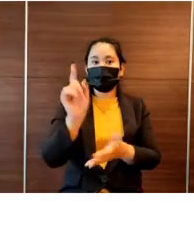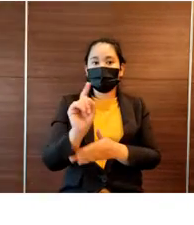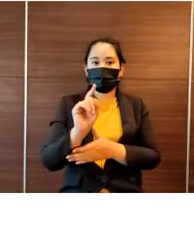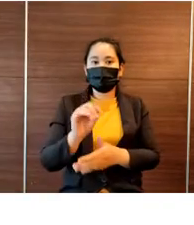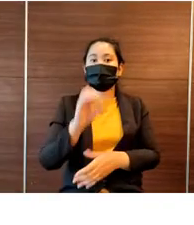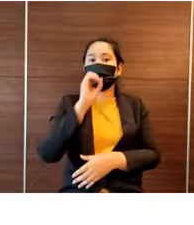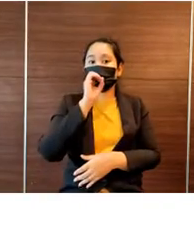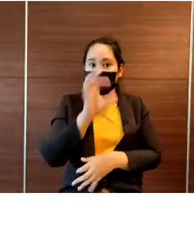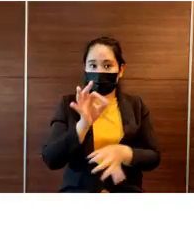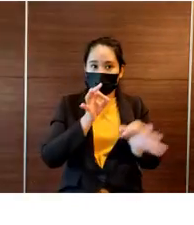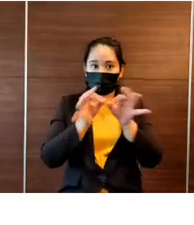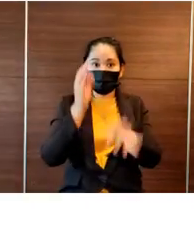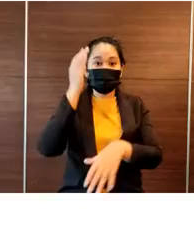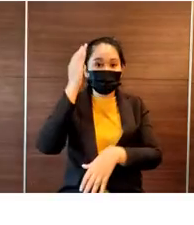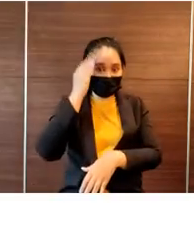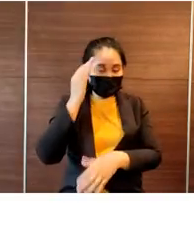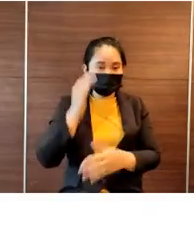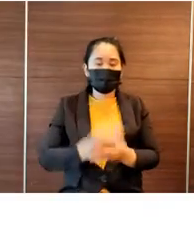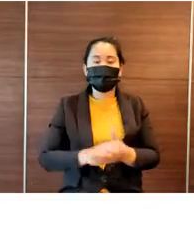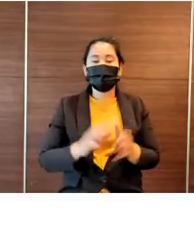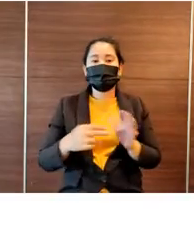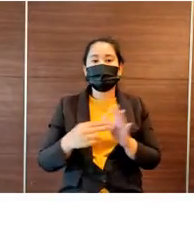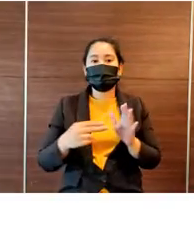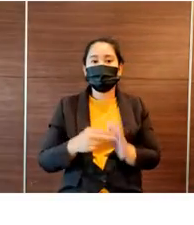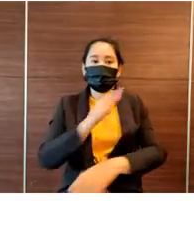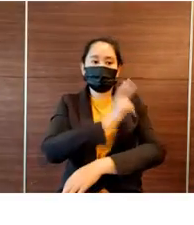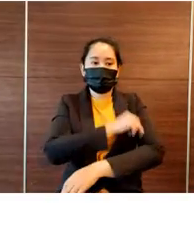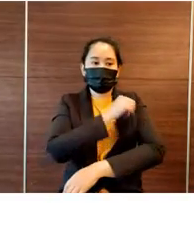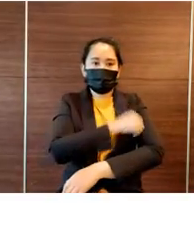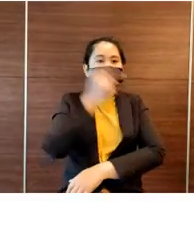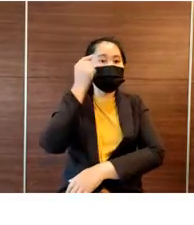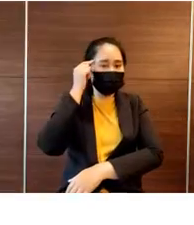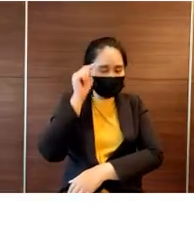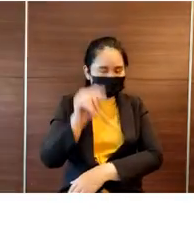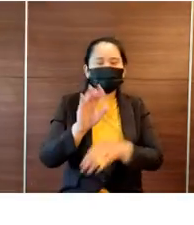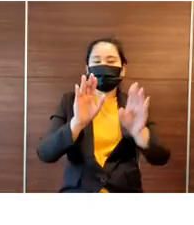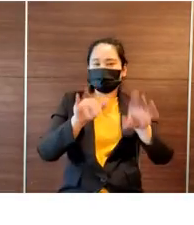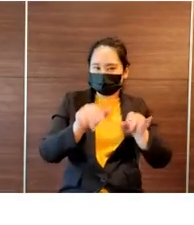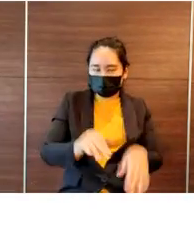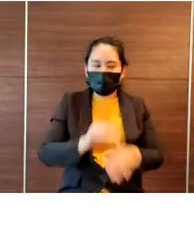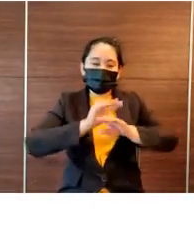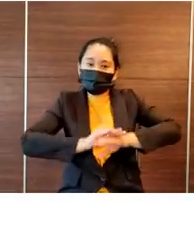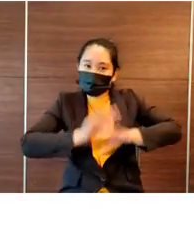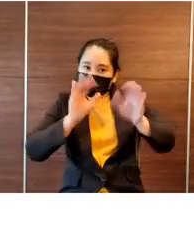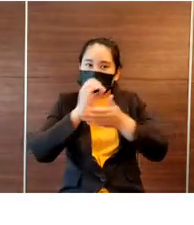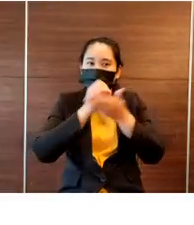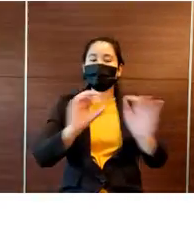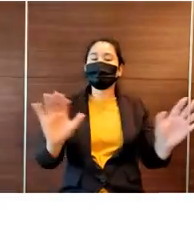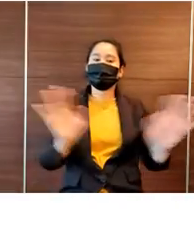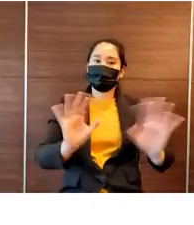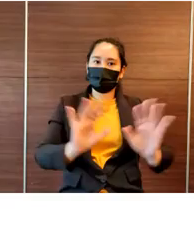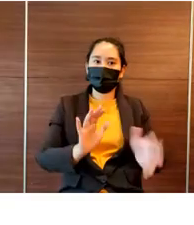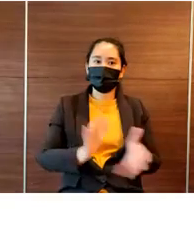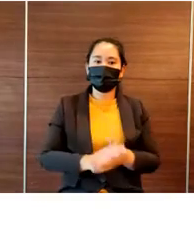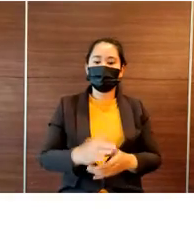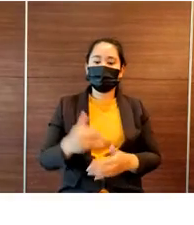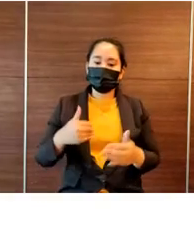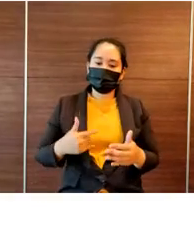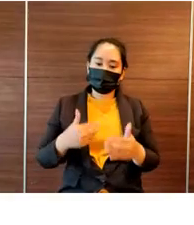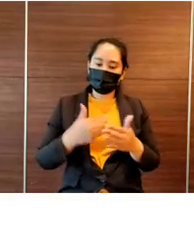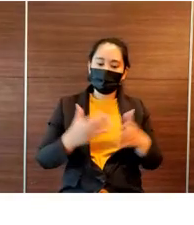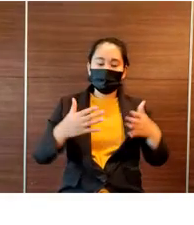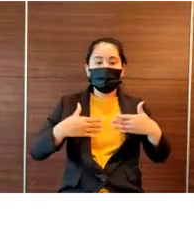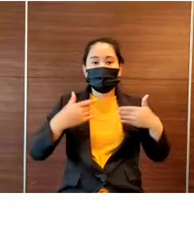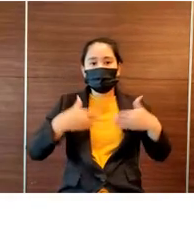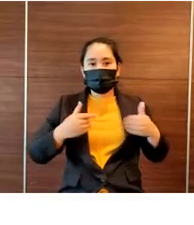ต้องบอกว่าเราจะไม่ถึงการแพทย์ที่บอกว่าเอามาเถอะค่ะมาเลิกกันเราไม่หรือในขณะเดียวกันกูใช้ไปเรื่อยๆมีความสุขก็